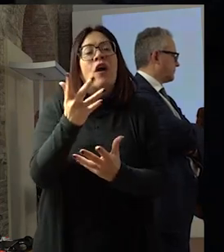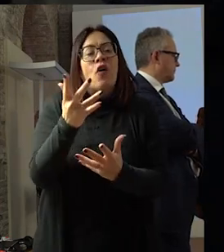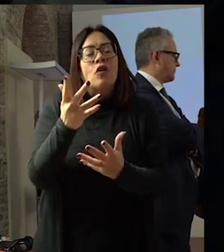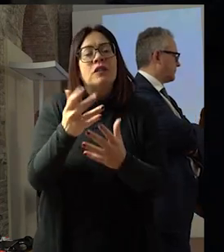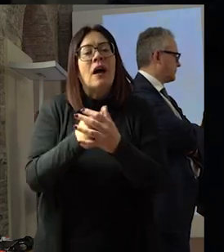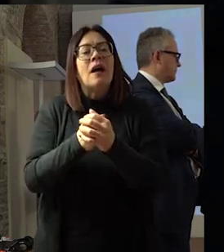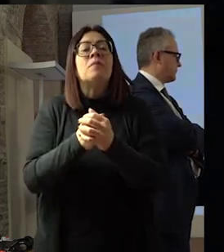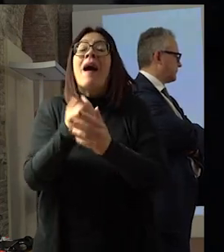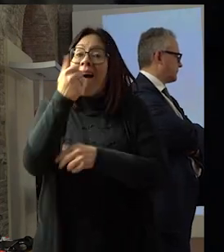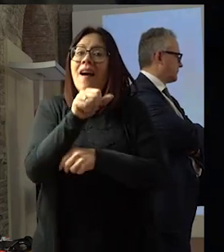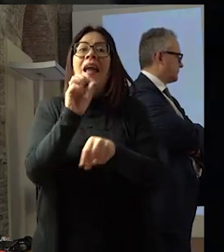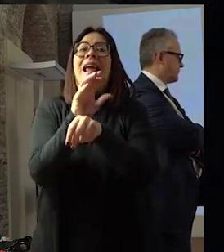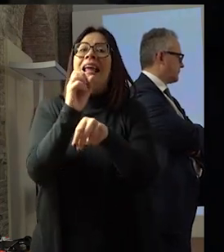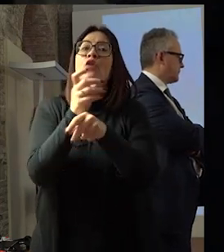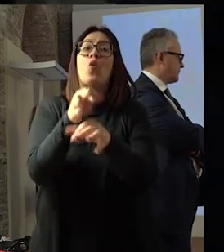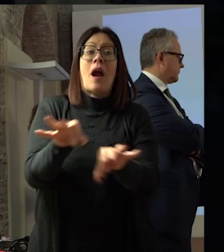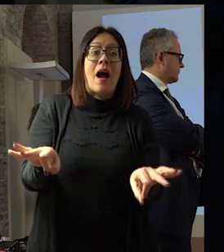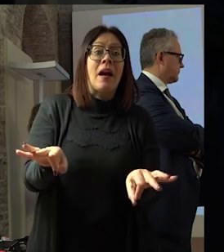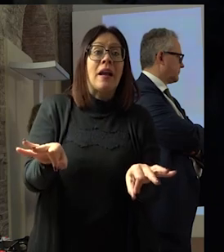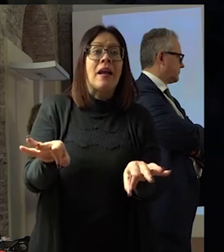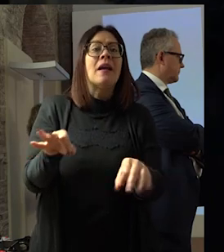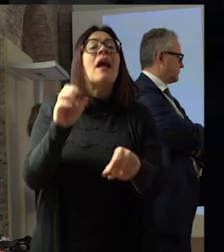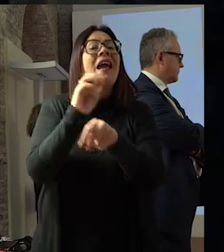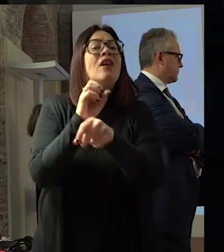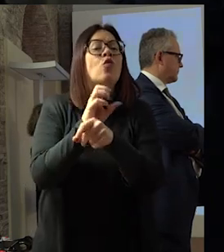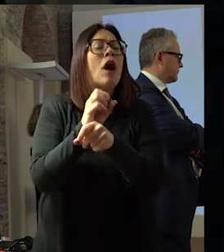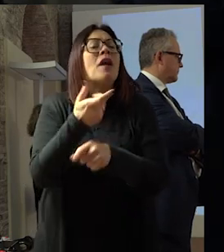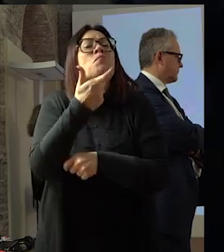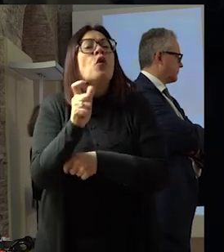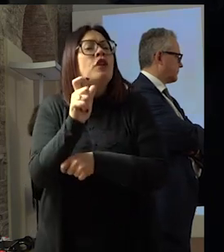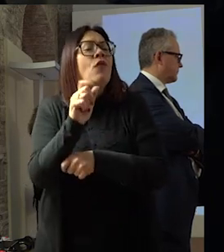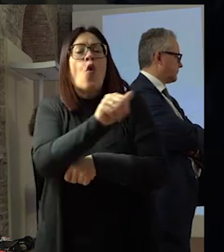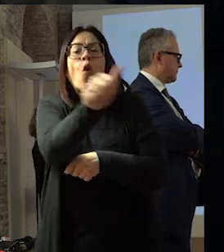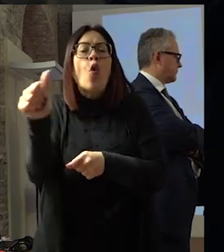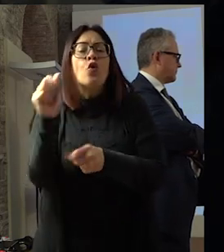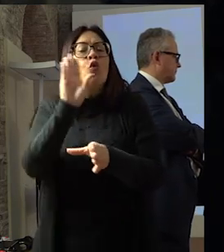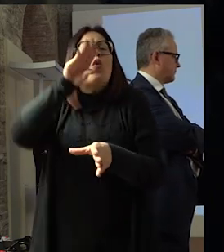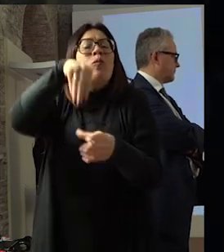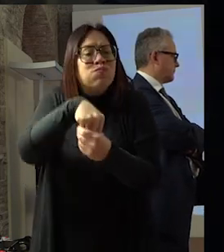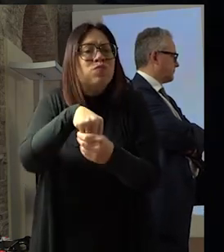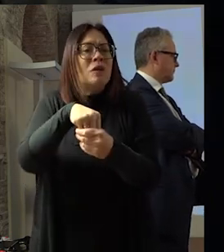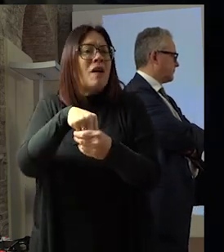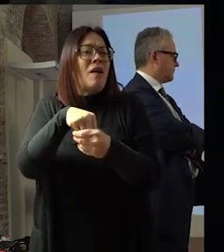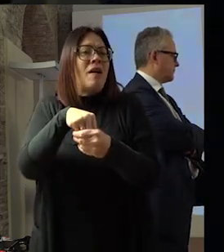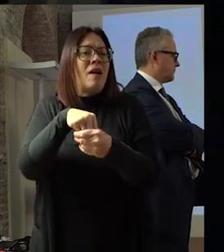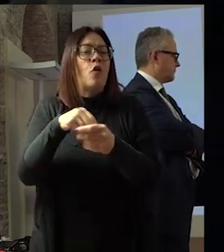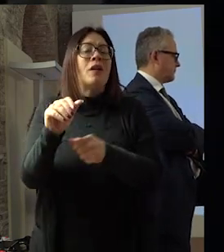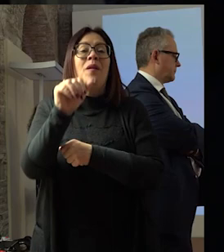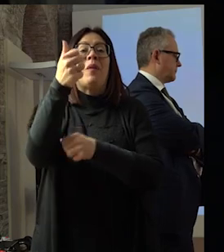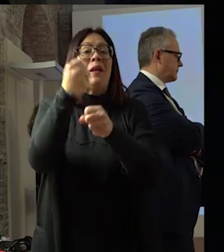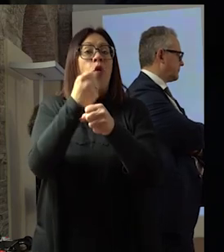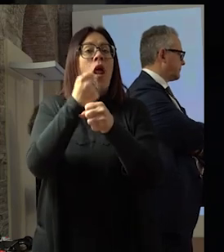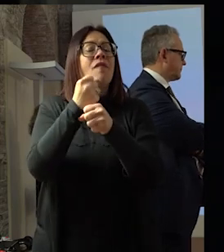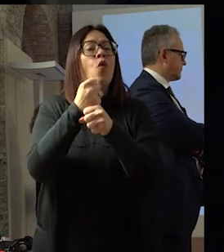anche educare. Educare perché siamo tutti parte, ognuno di noi fa la differenza. Quindi il primo lavoro che dobbiamo fare